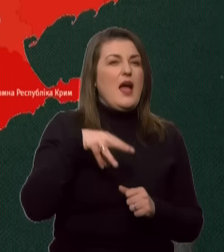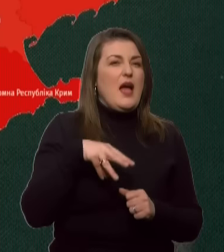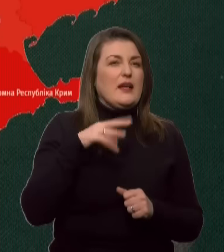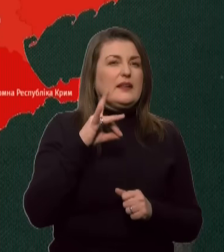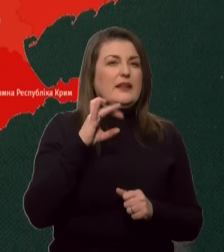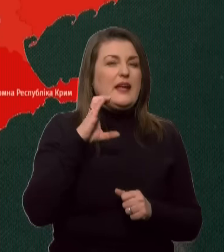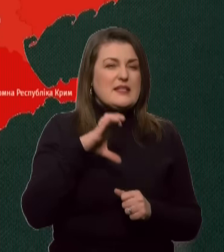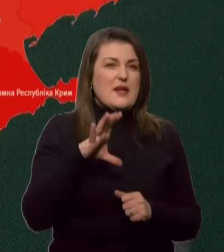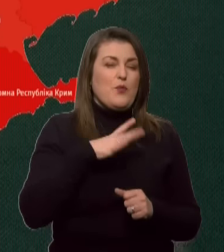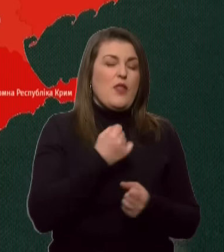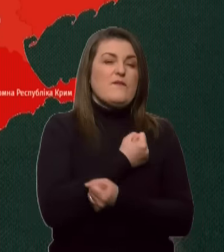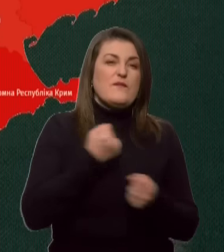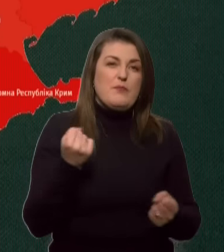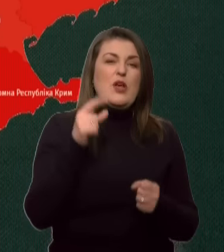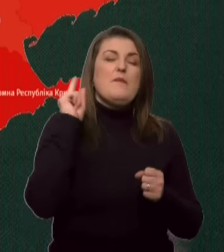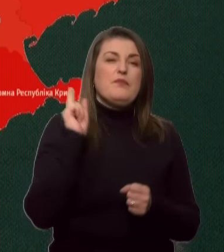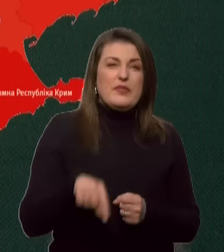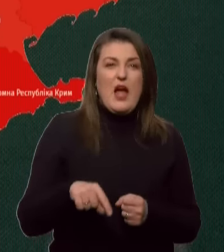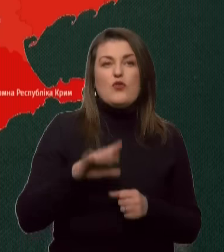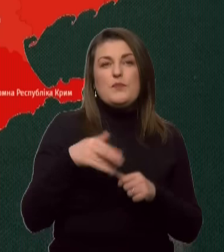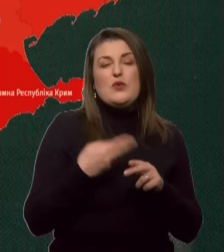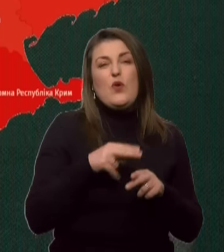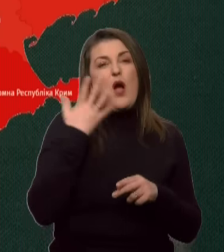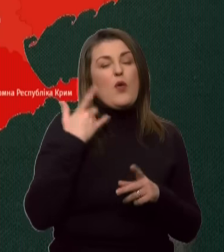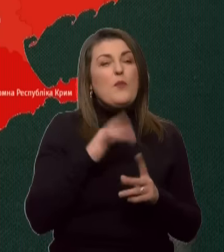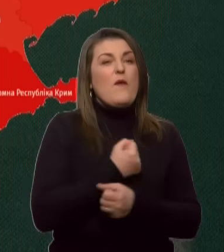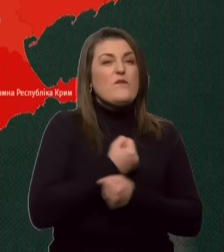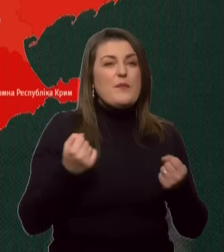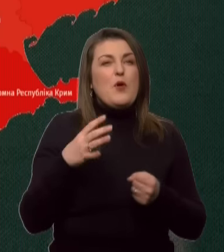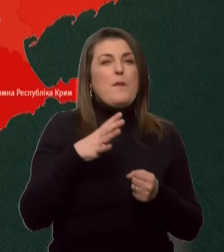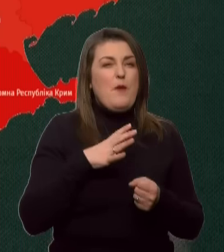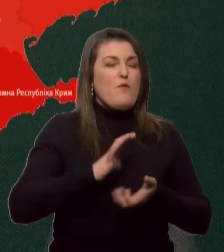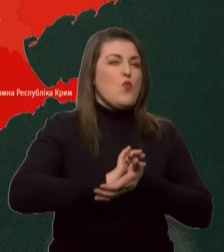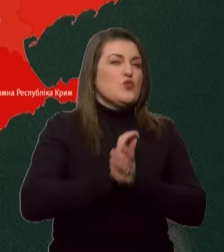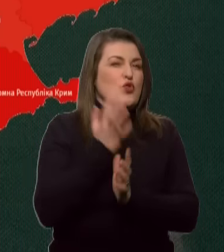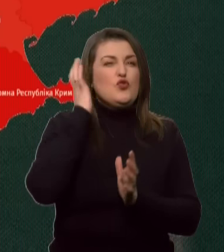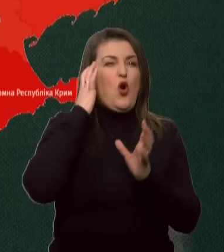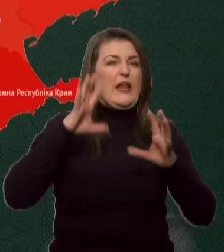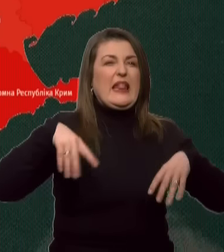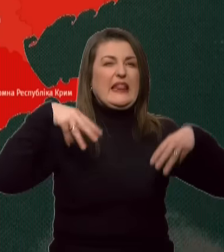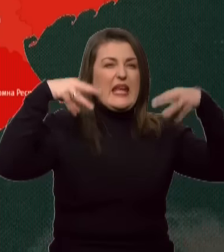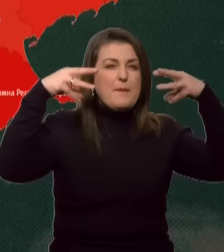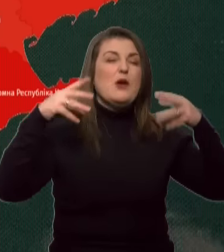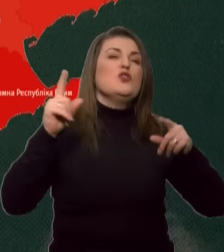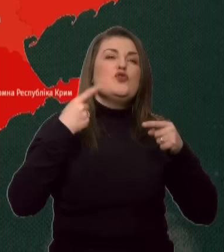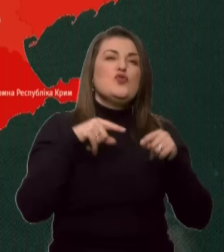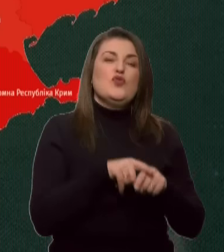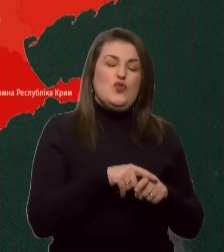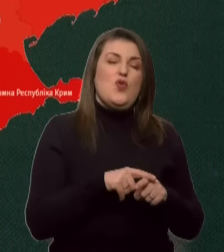були вибухи. Також після того, як були вибухи, був густий чорний дим, що свідчить про те, що